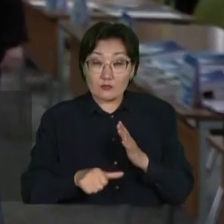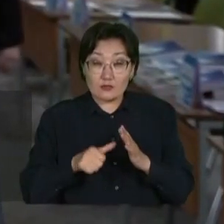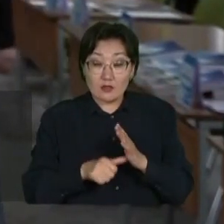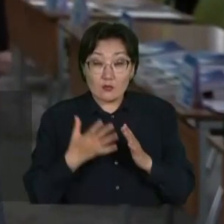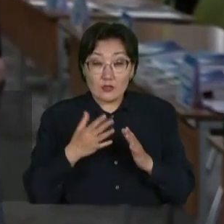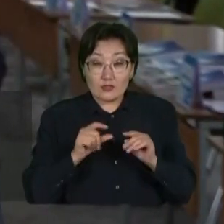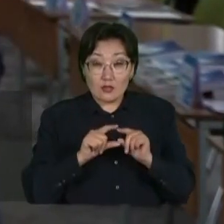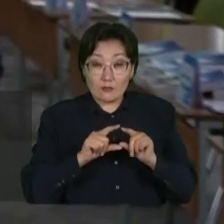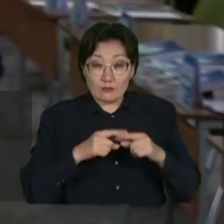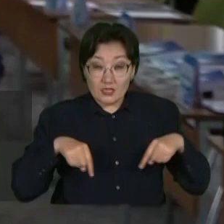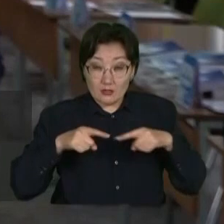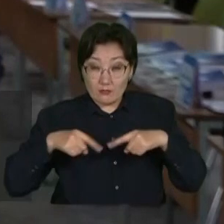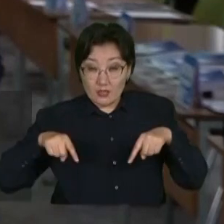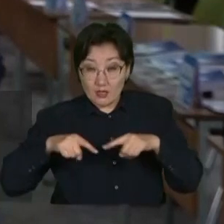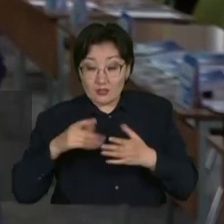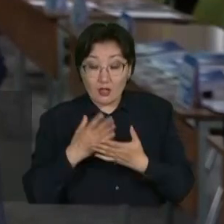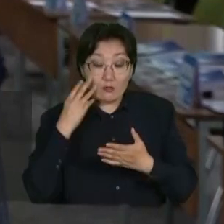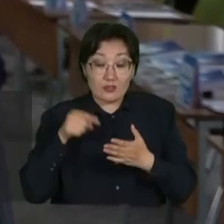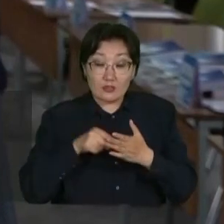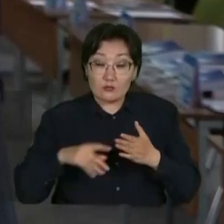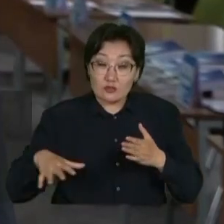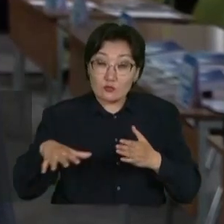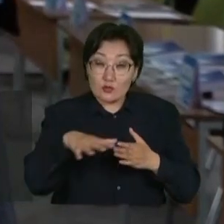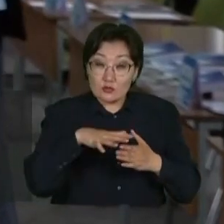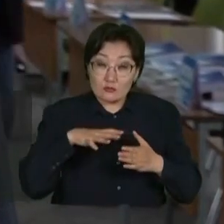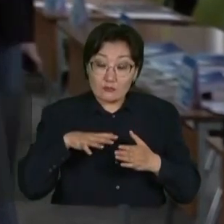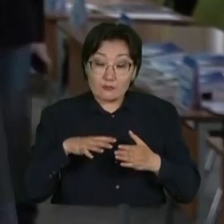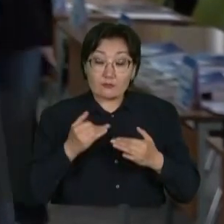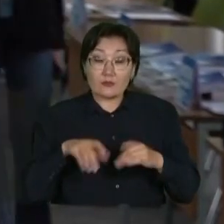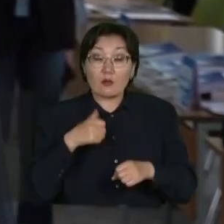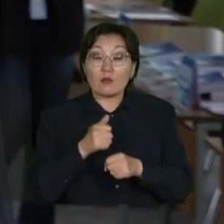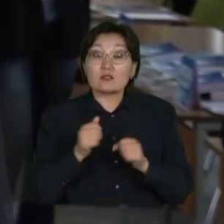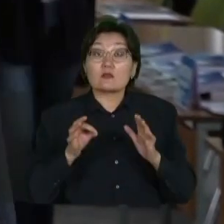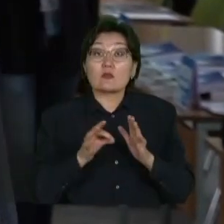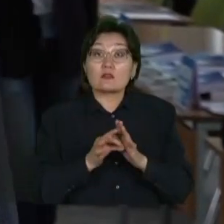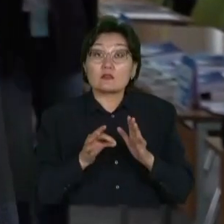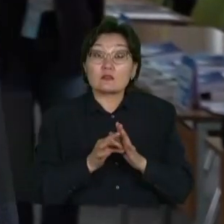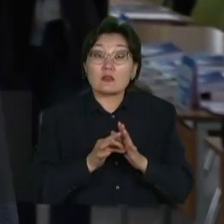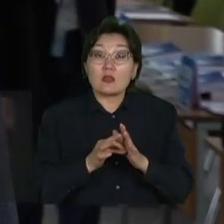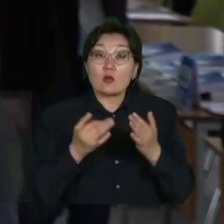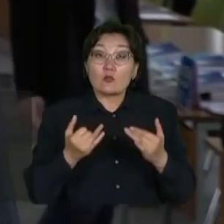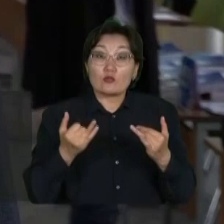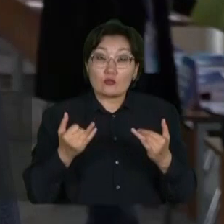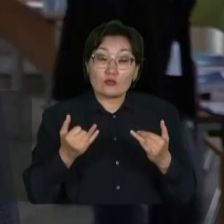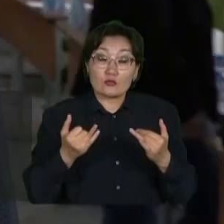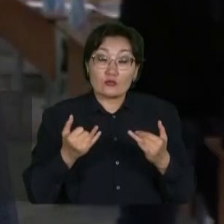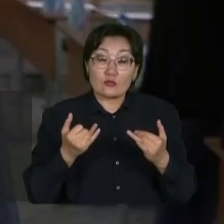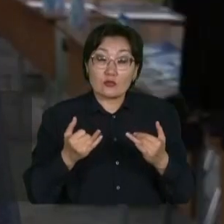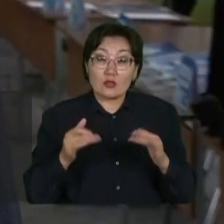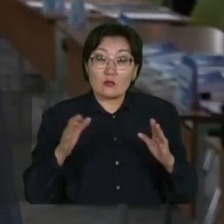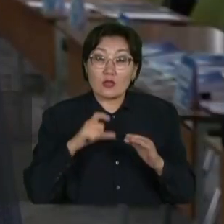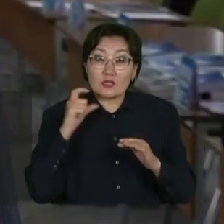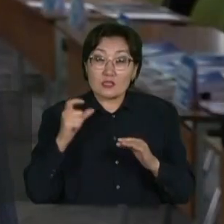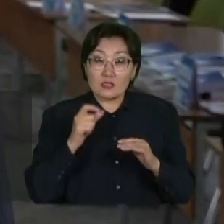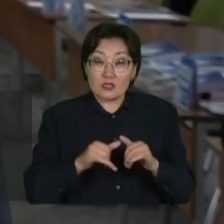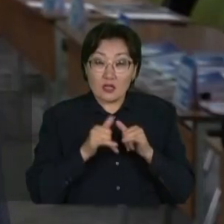65 мекеме де бар Алматы қаласы бойынша. Басты мақсат енді мына бүгінгі экономикамыз